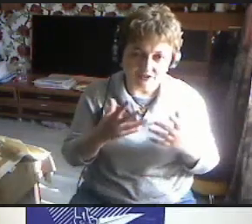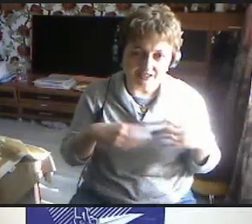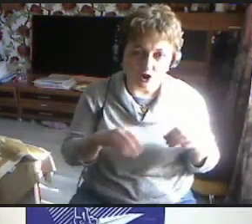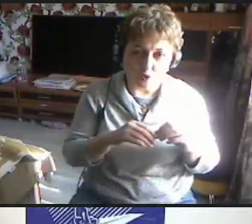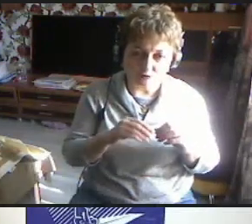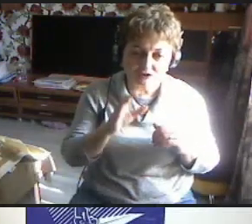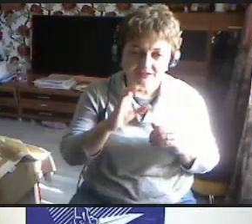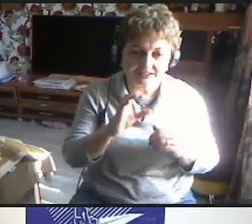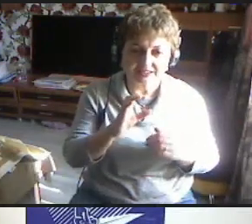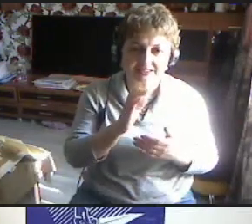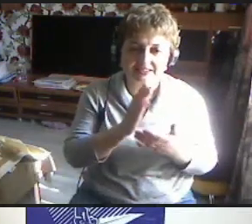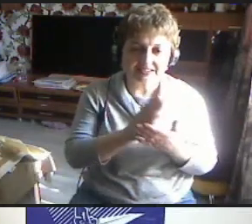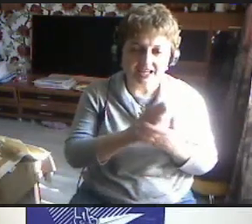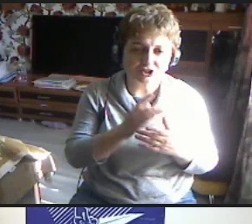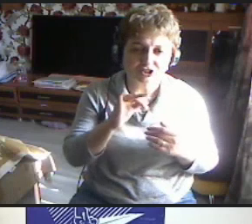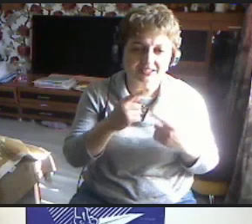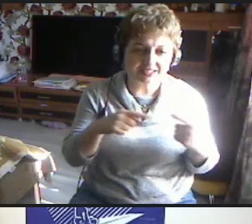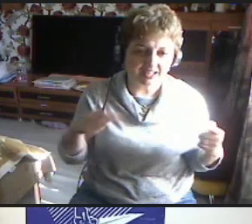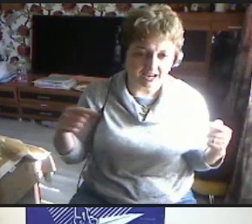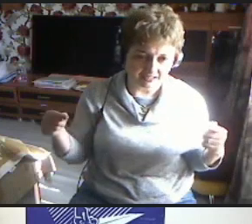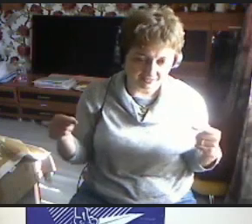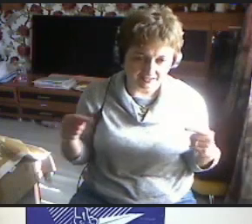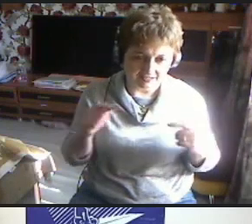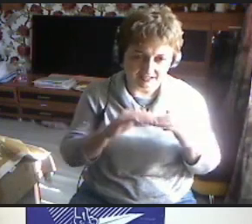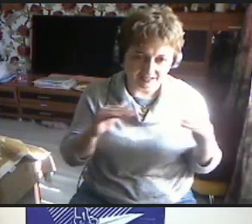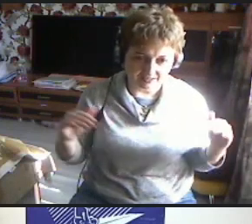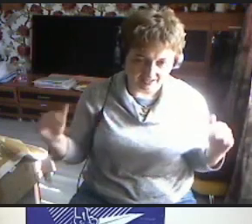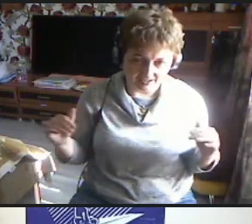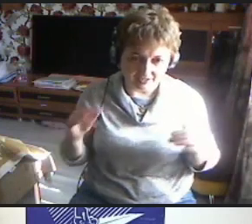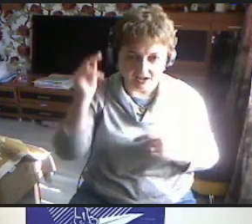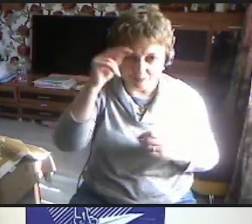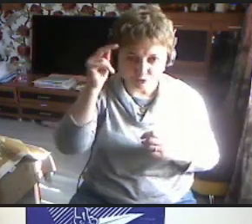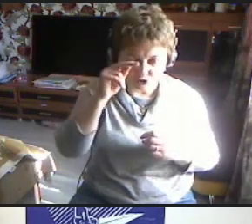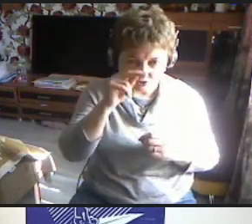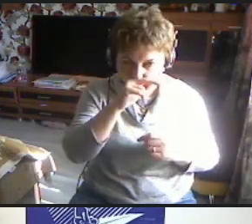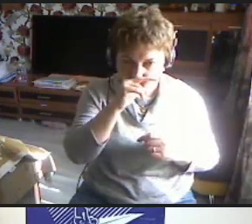из разных детей, обучающихся,